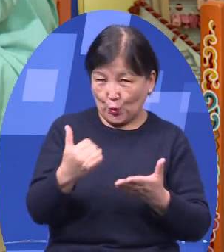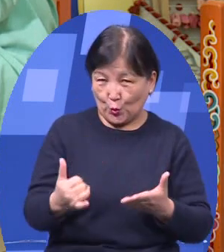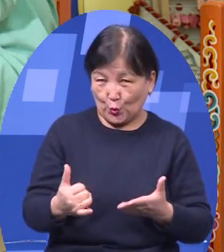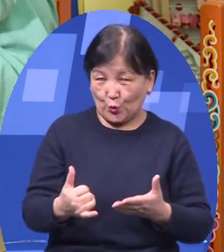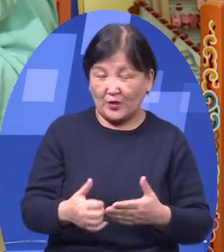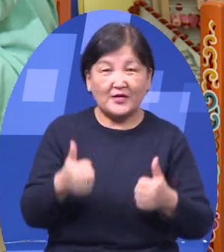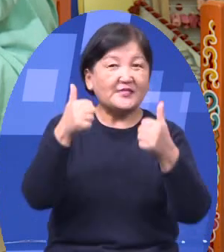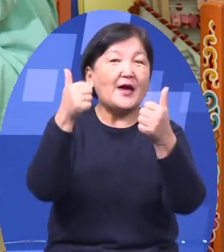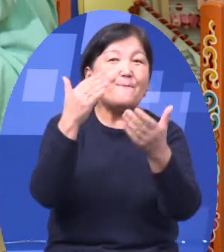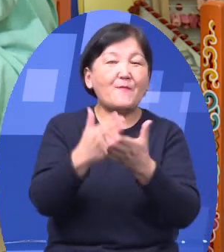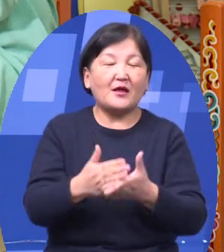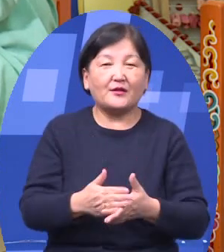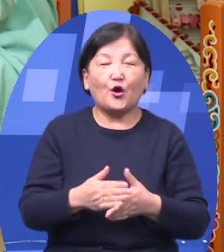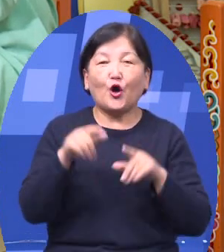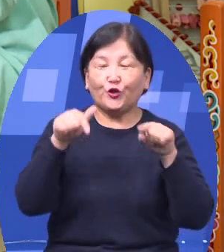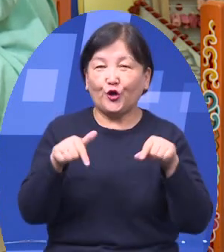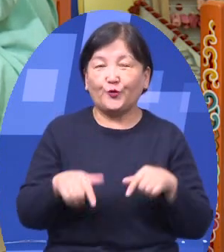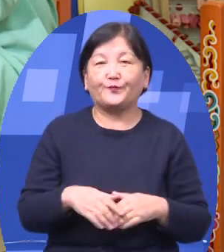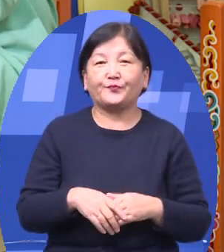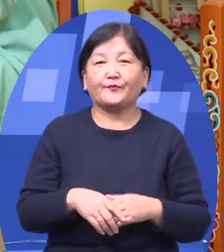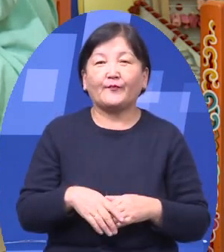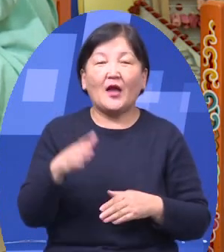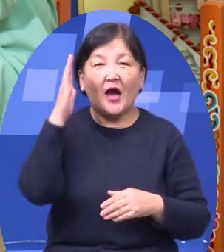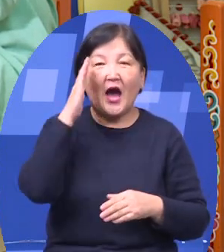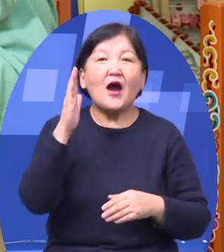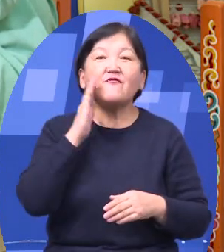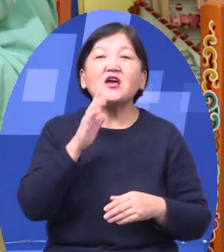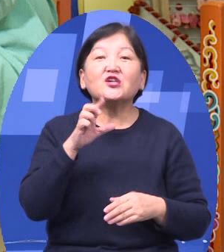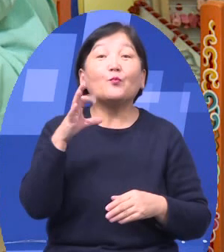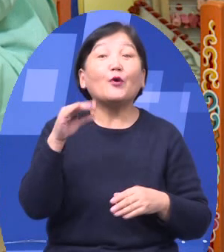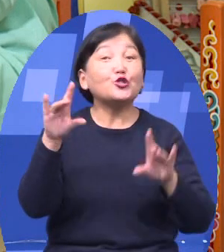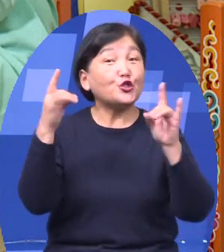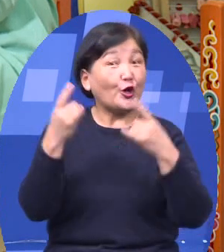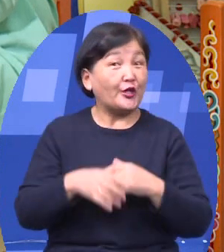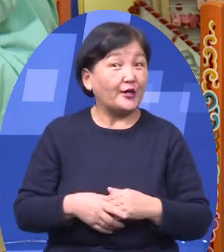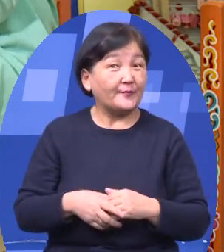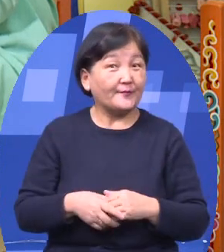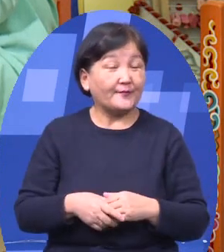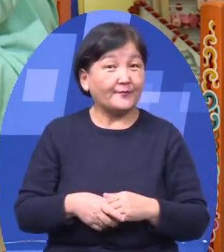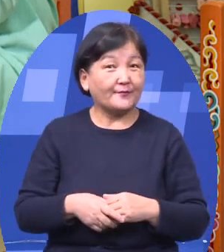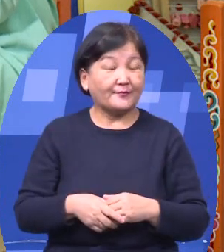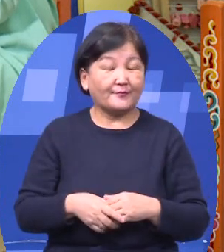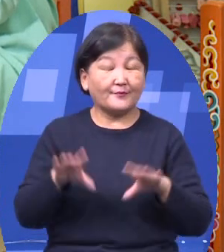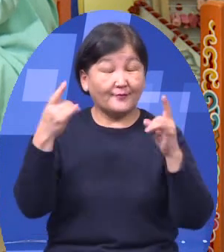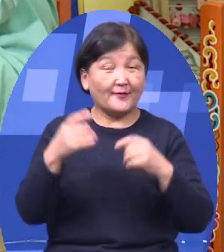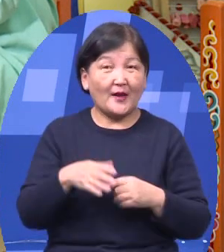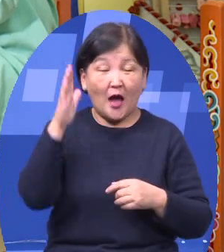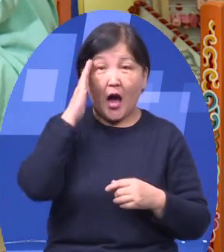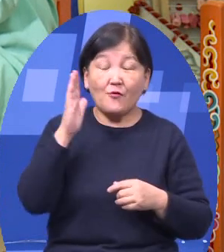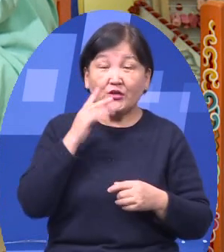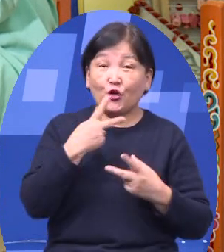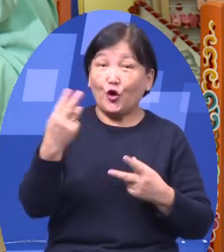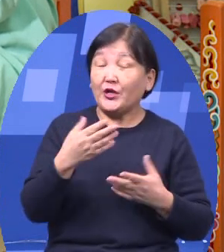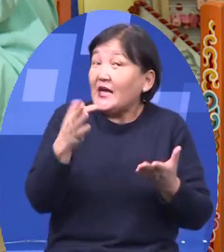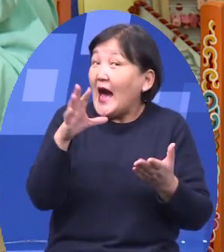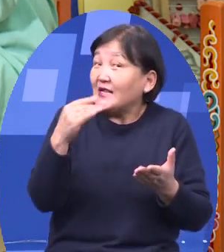За, сайн байна. Одоо харин аав ээж болж тоглоё тийх үү? Тэгэл да. Харин аав ээж хоёр яаж